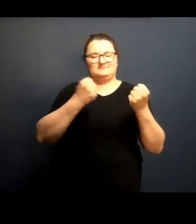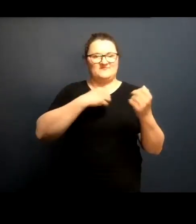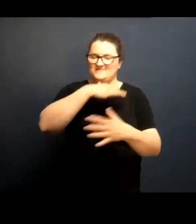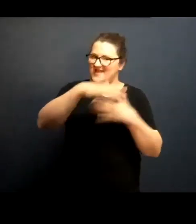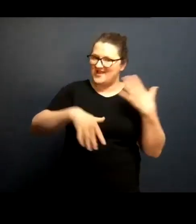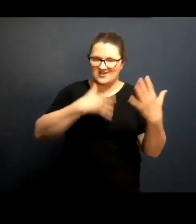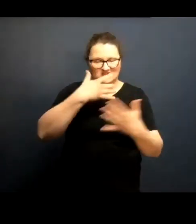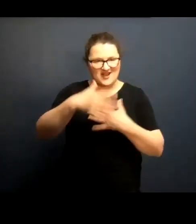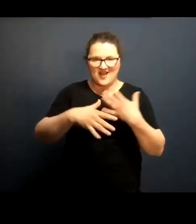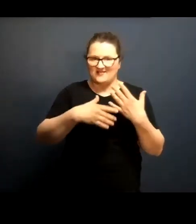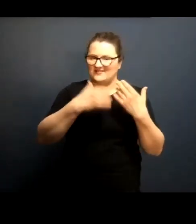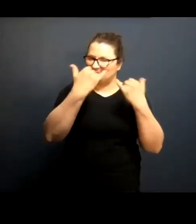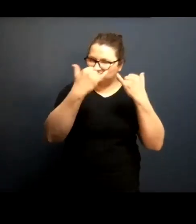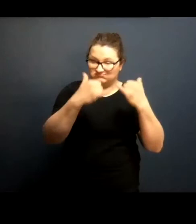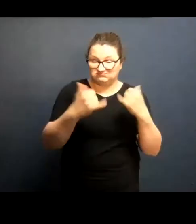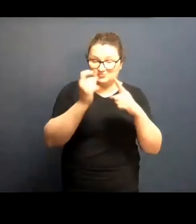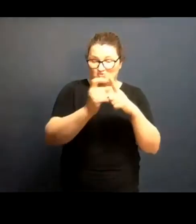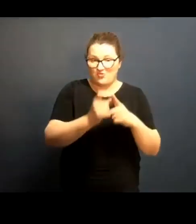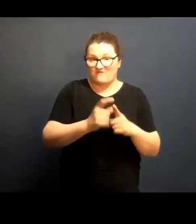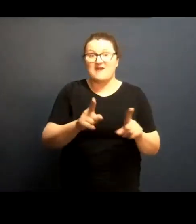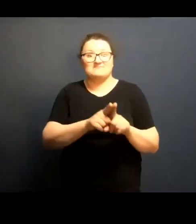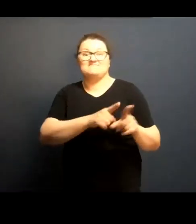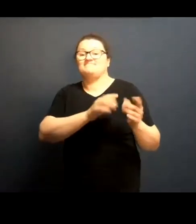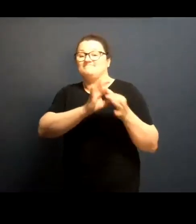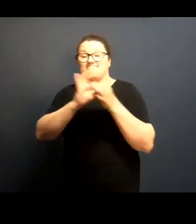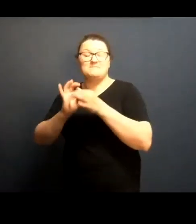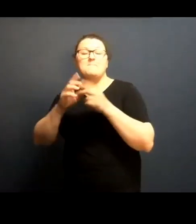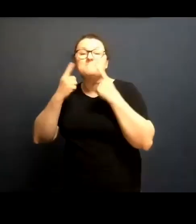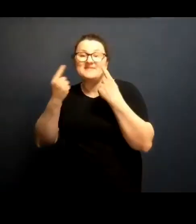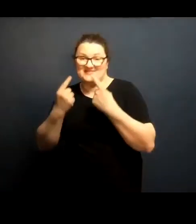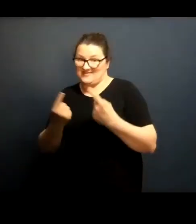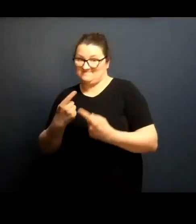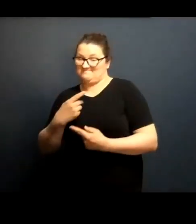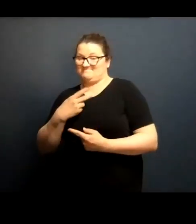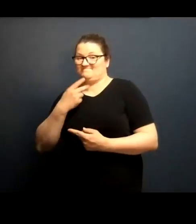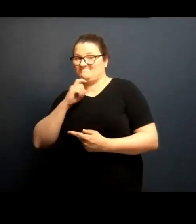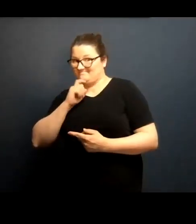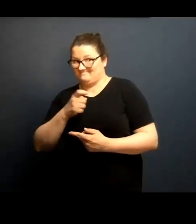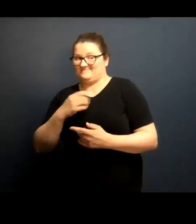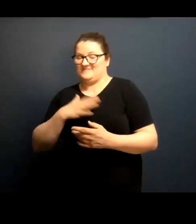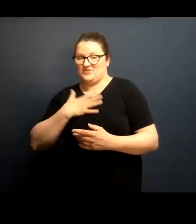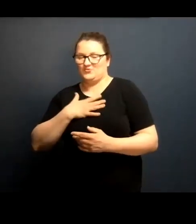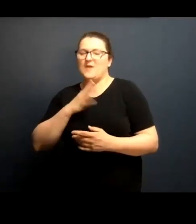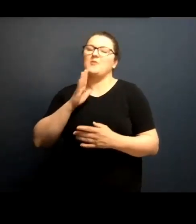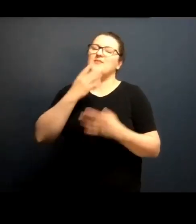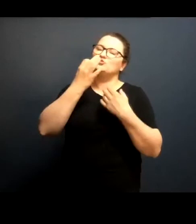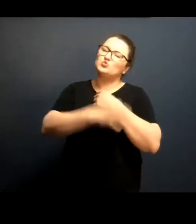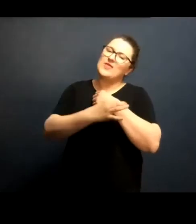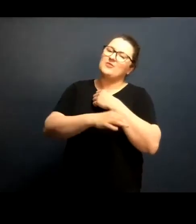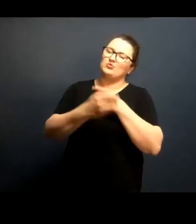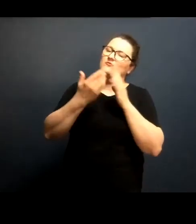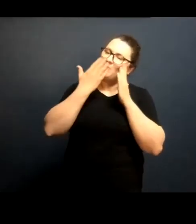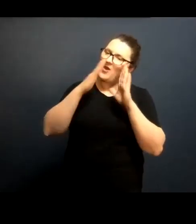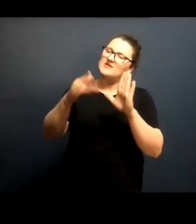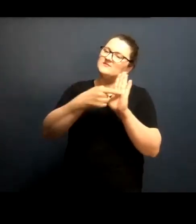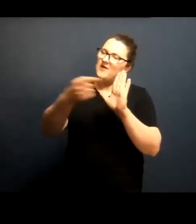o którą też wracając do mitów nie podejrzewalibyśmy prawdopodobnie. Jak pokazywałam potem te wyniki swoim studentom, ludziom 20